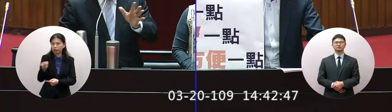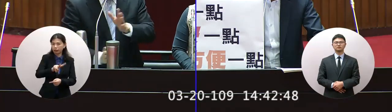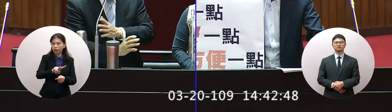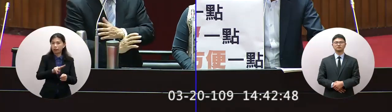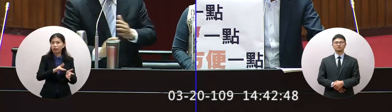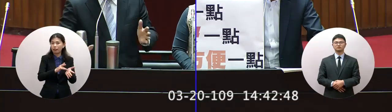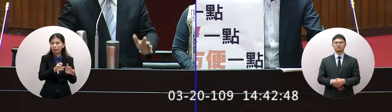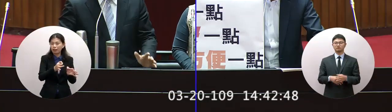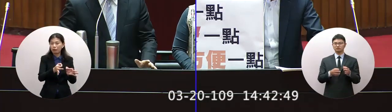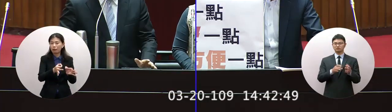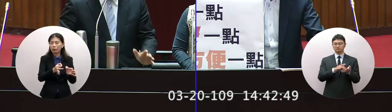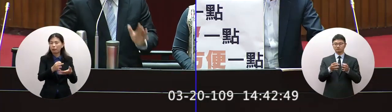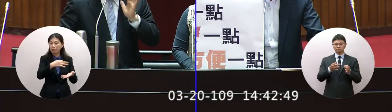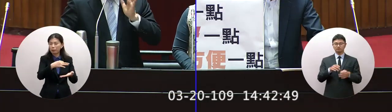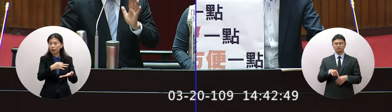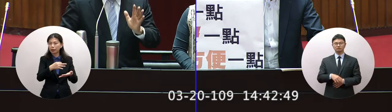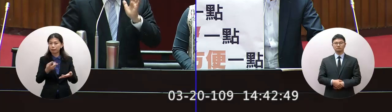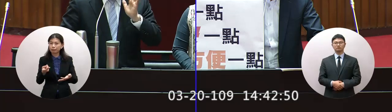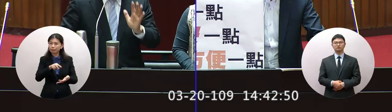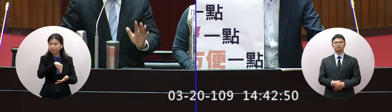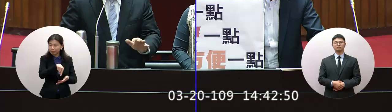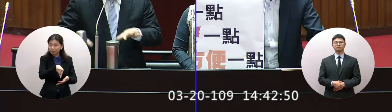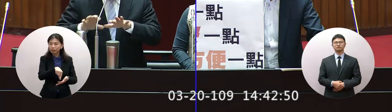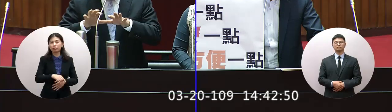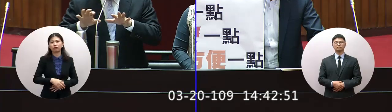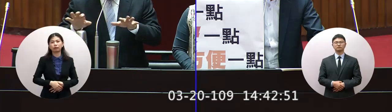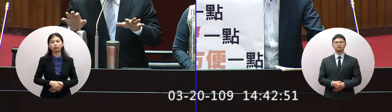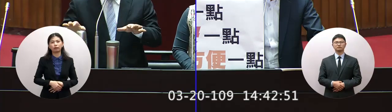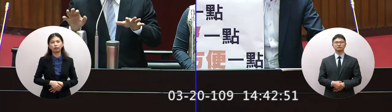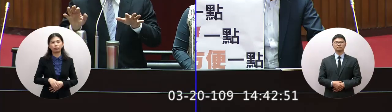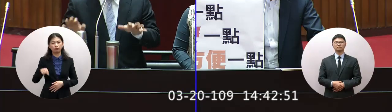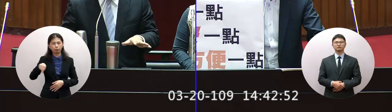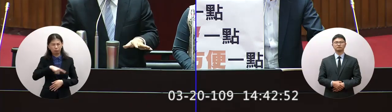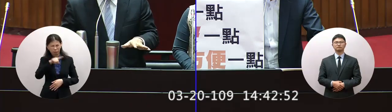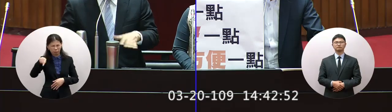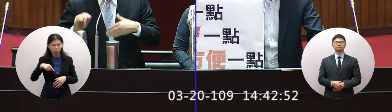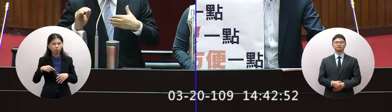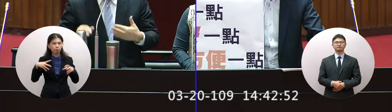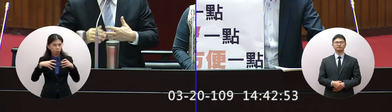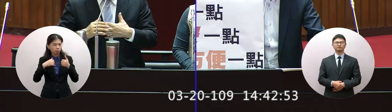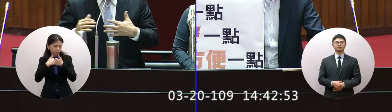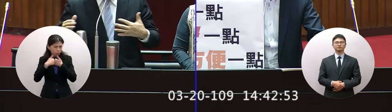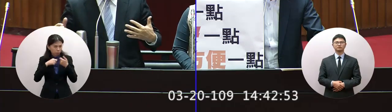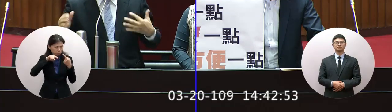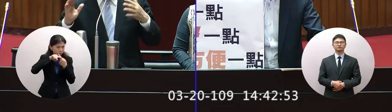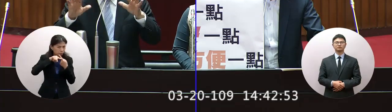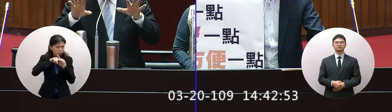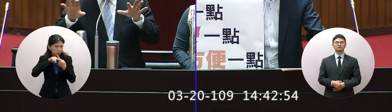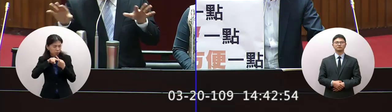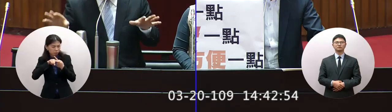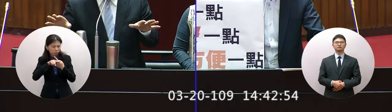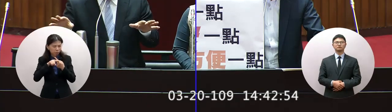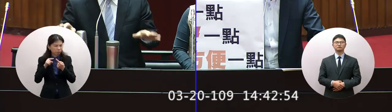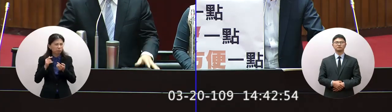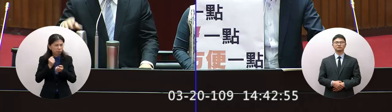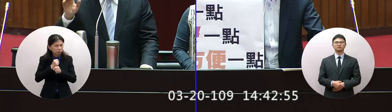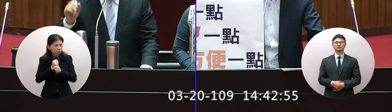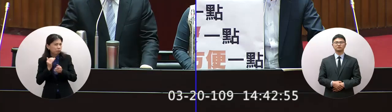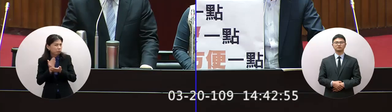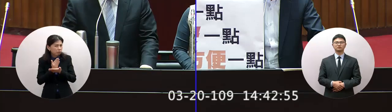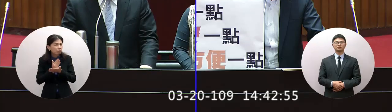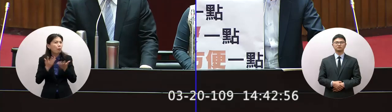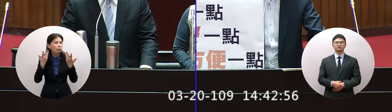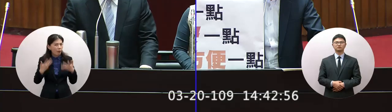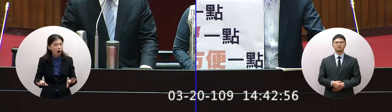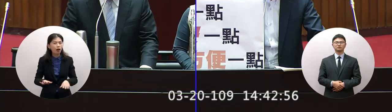这个整个换轨过程中，其实都经过缜密的计算跟工作的评量。